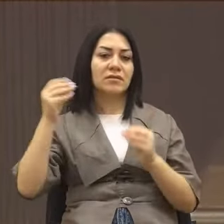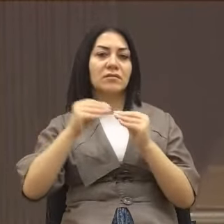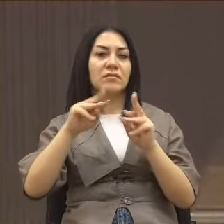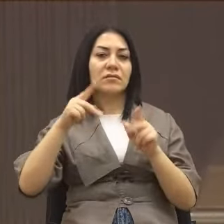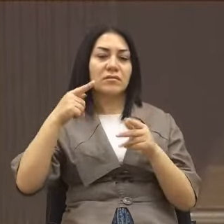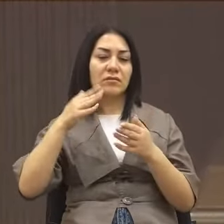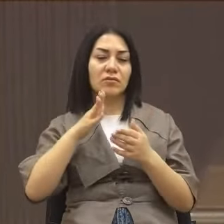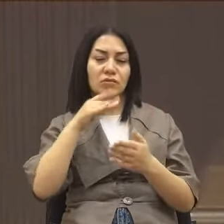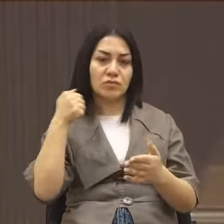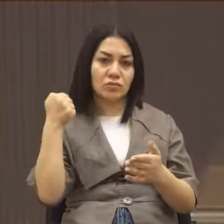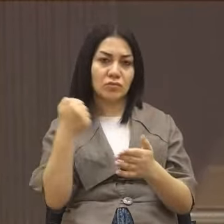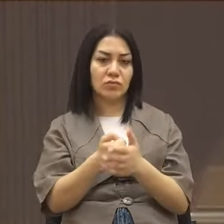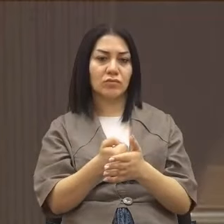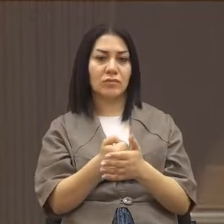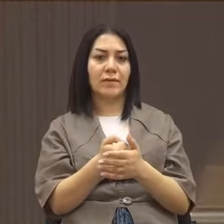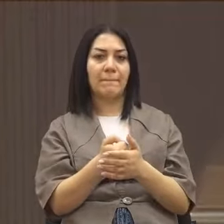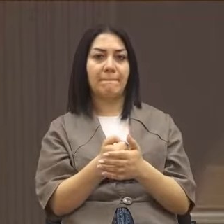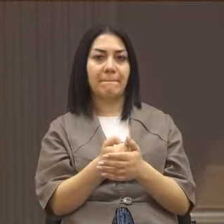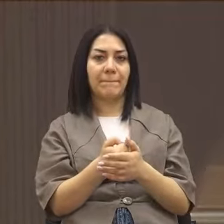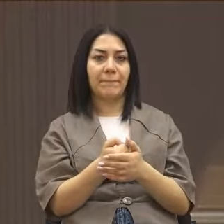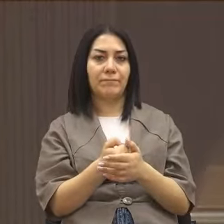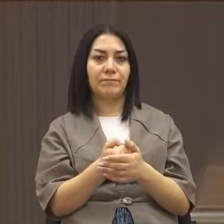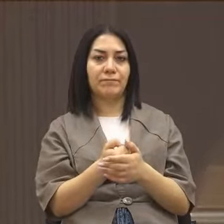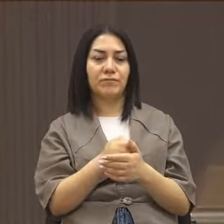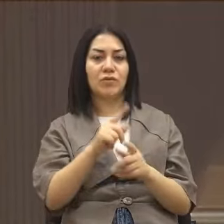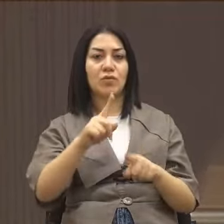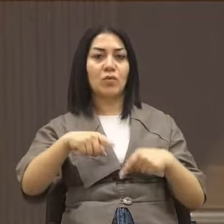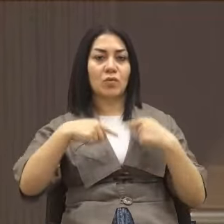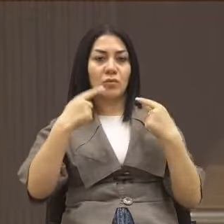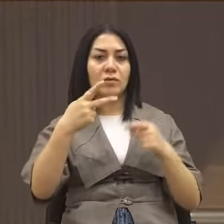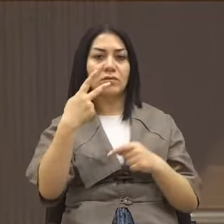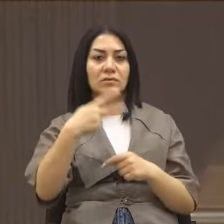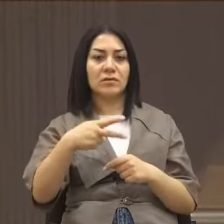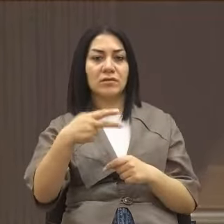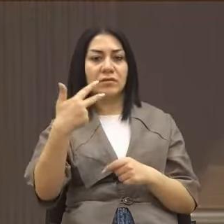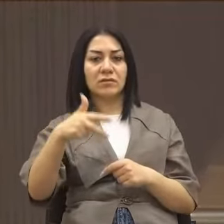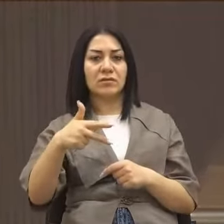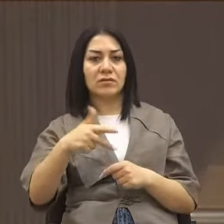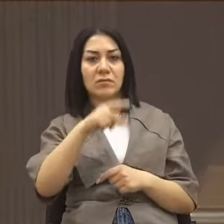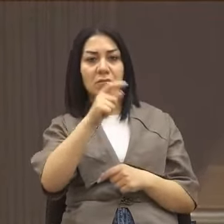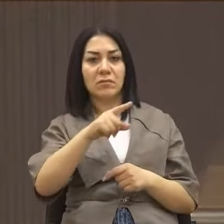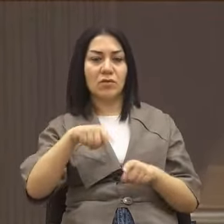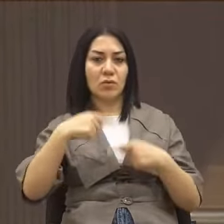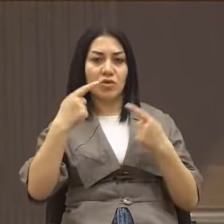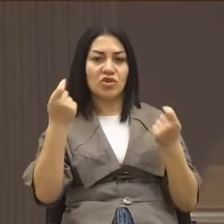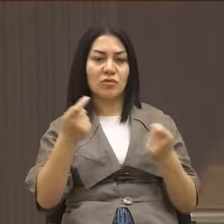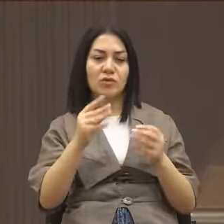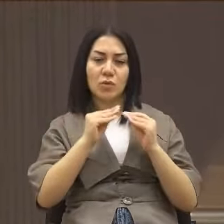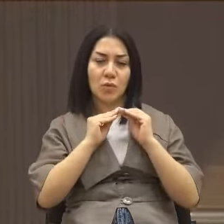տասնամյակներում, երբ այս թեմայով ՀՀ-ում խոսում էին ընդամենը 20-ից 30 հոգի։